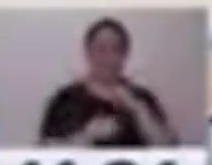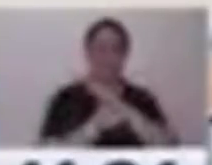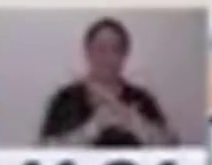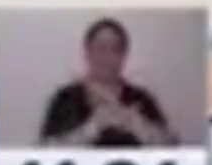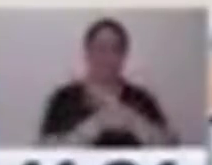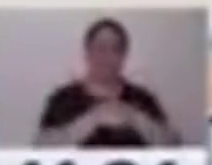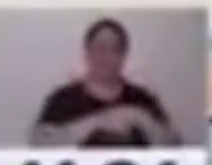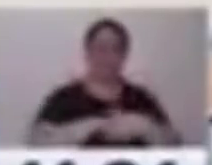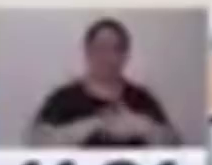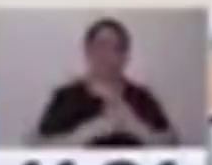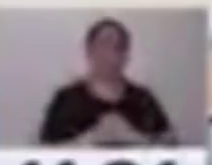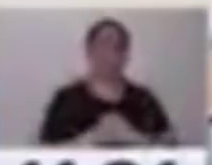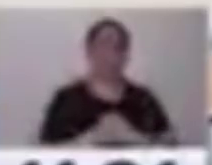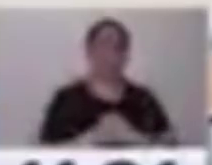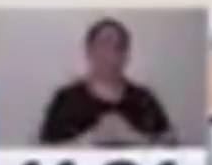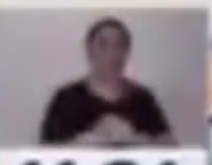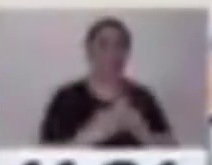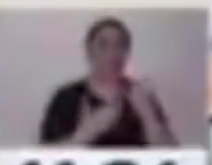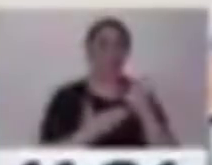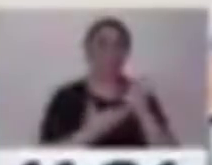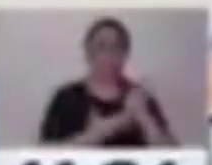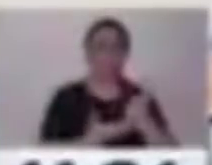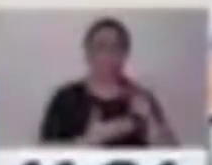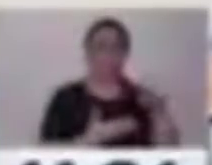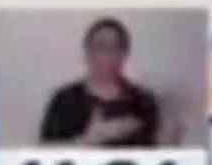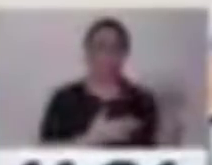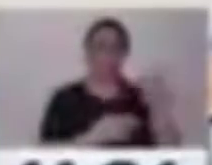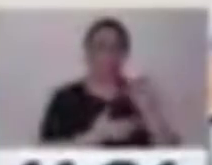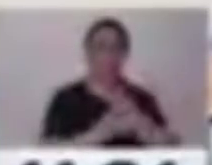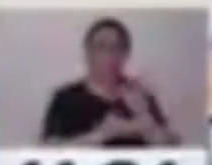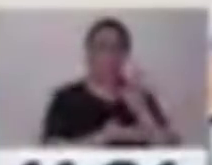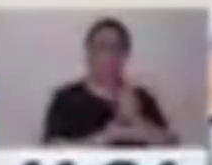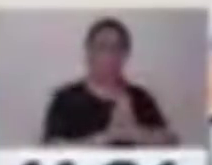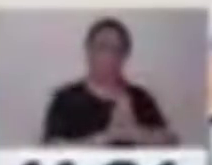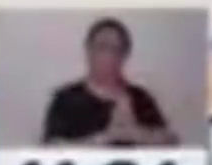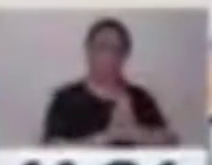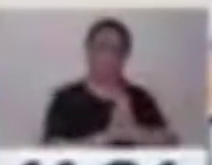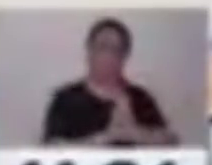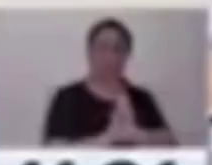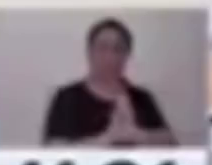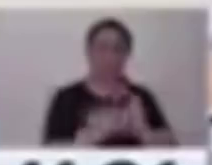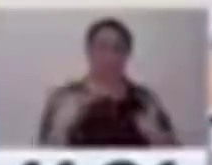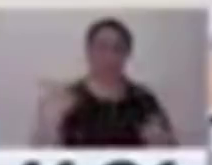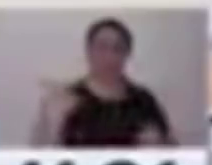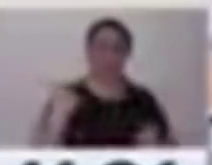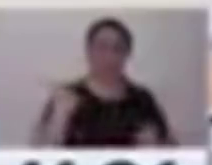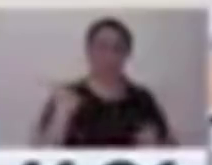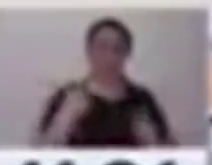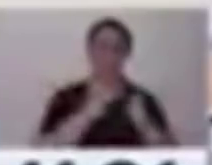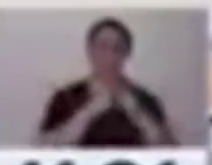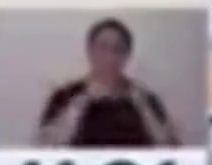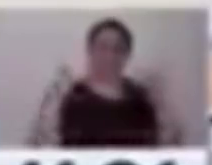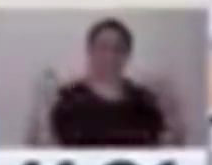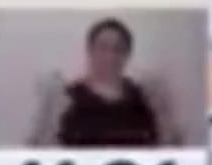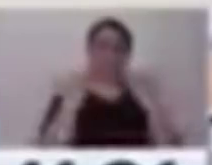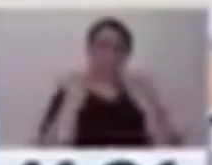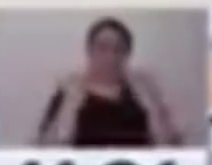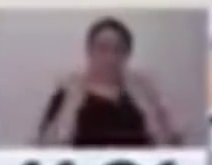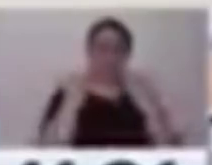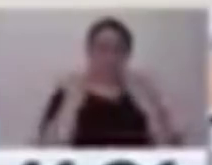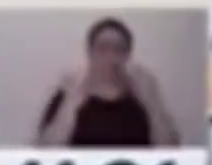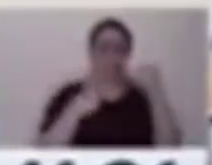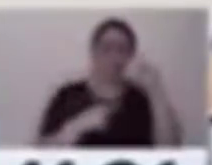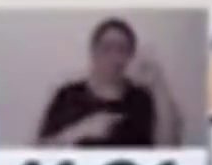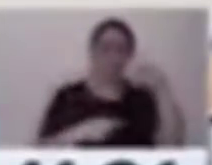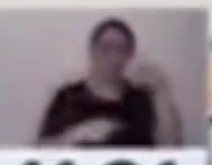maagap, mapagkalingang serbisyo sa mamamayang Pilipino. At sa ngalan po ni Secretary Rolando Bautista,